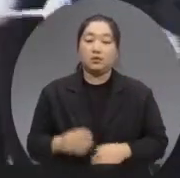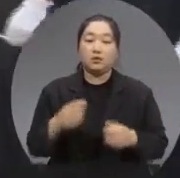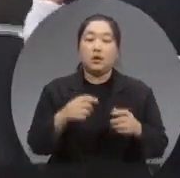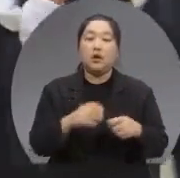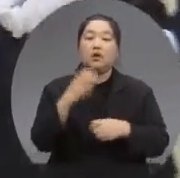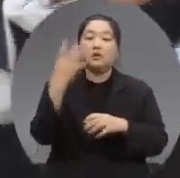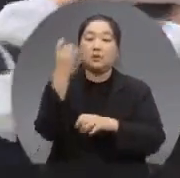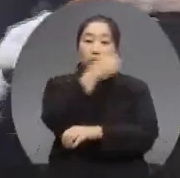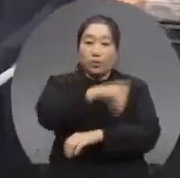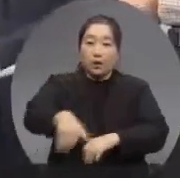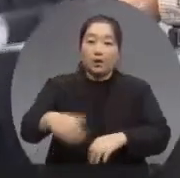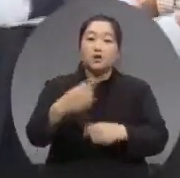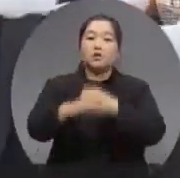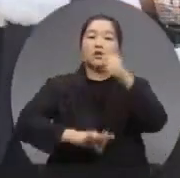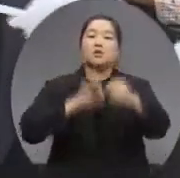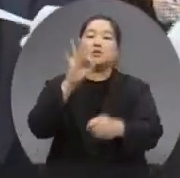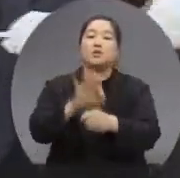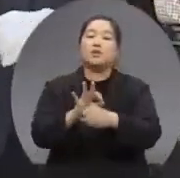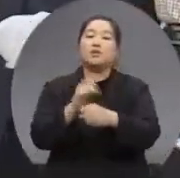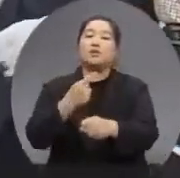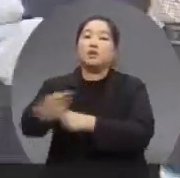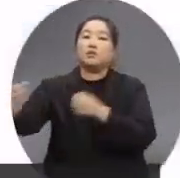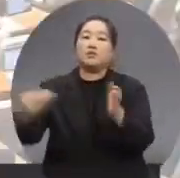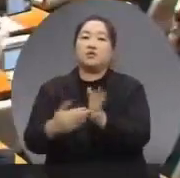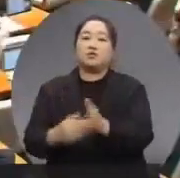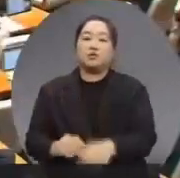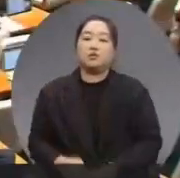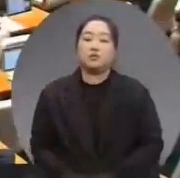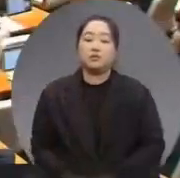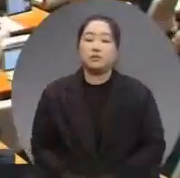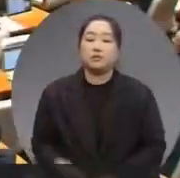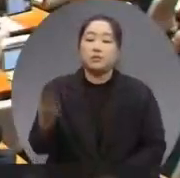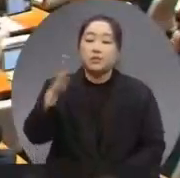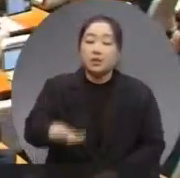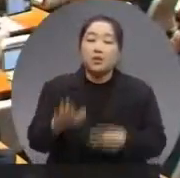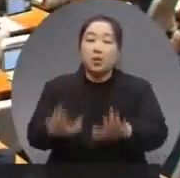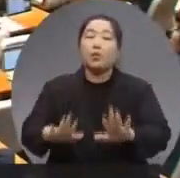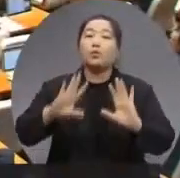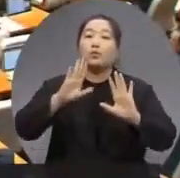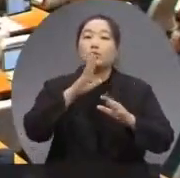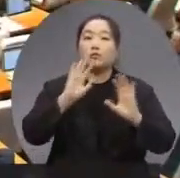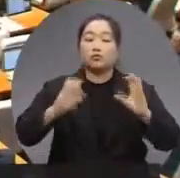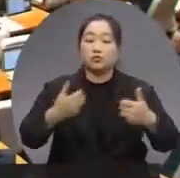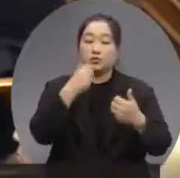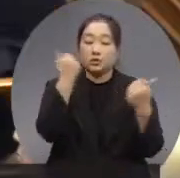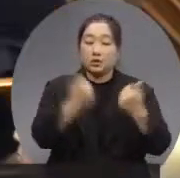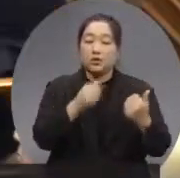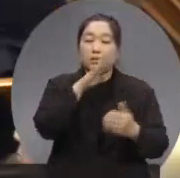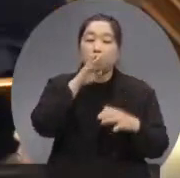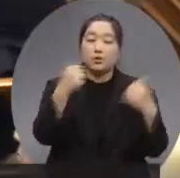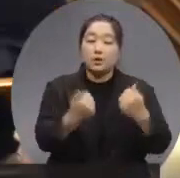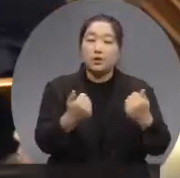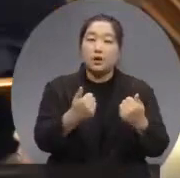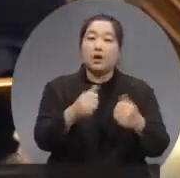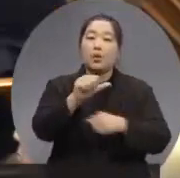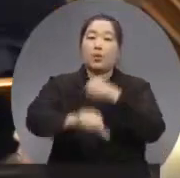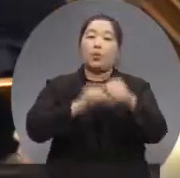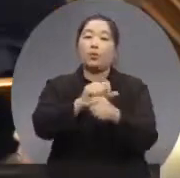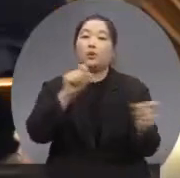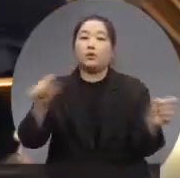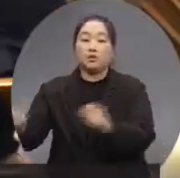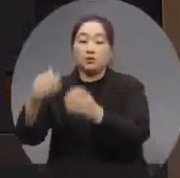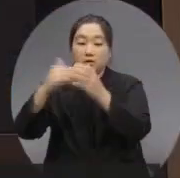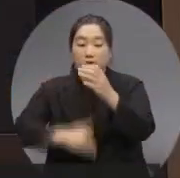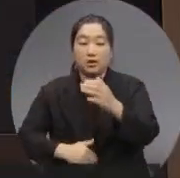10년, 내년이면 끝날 예정이었습니다. 그러나 오늘 국회 본회의에서 이 지원을 5년 연장하는